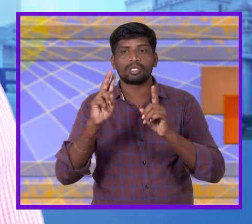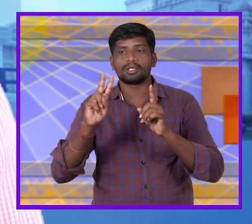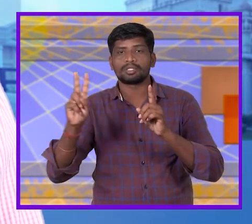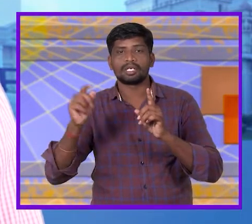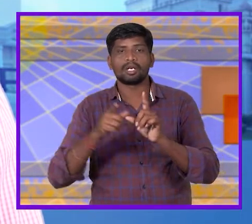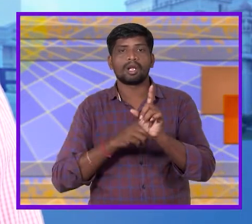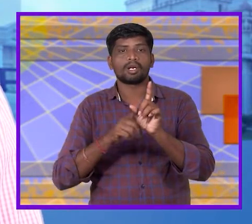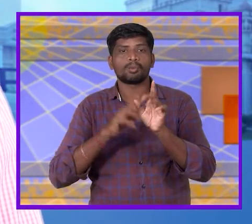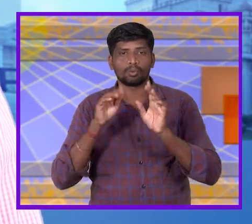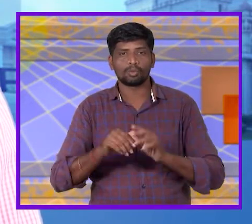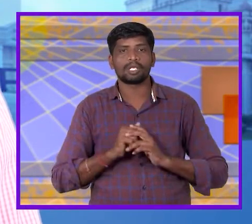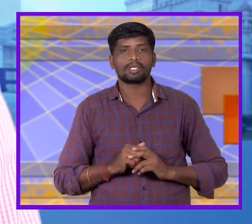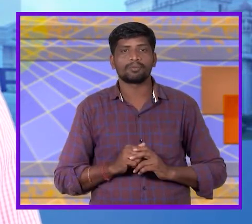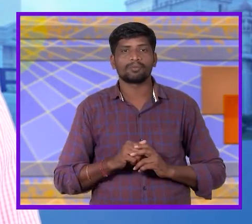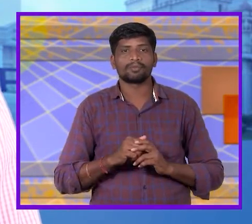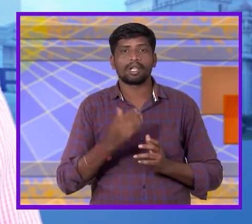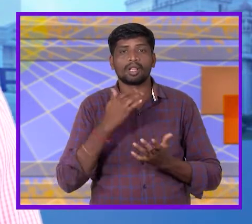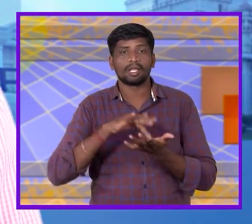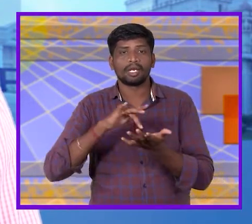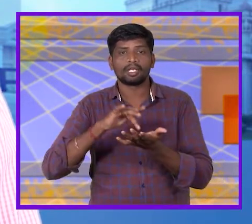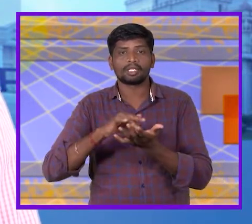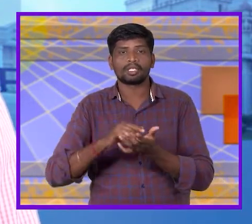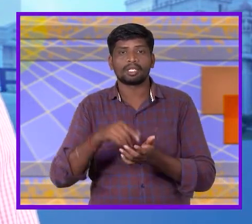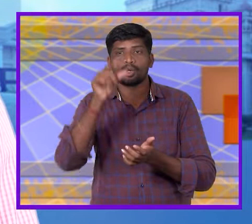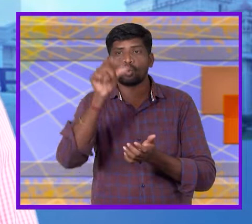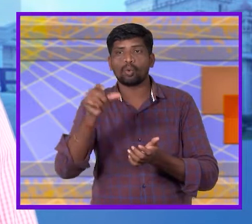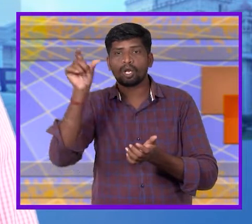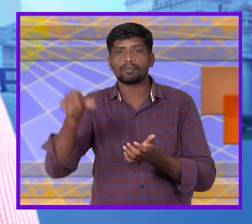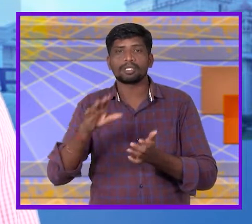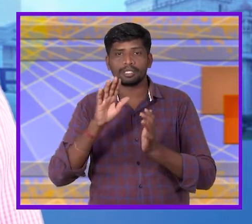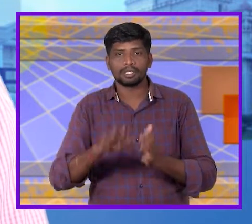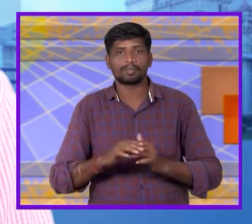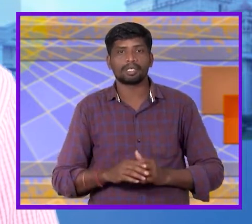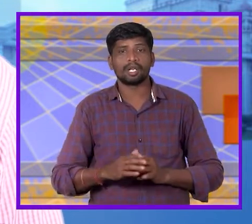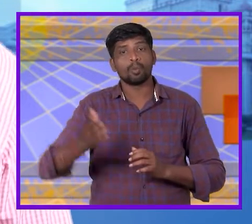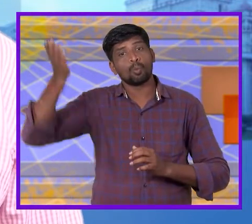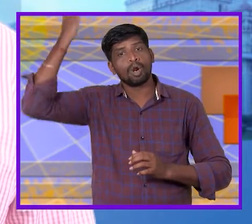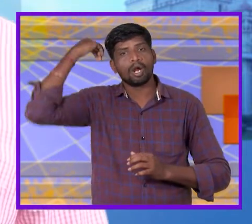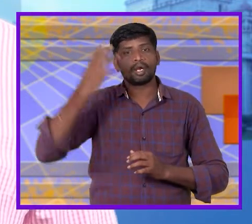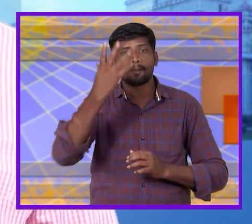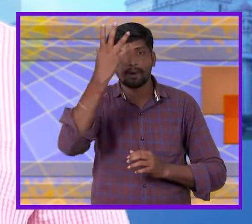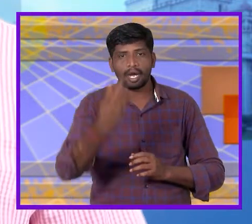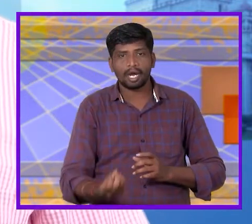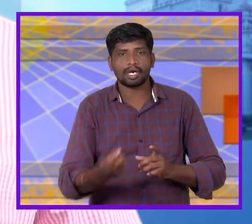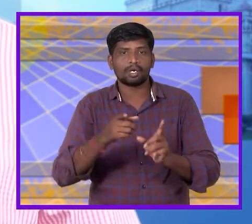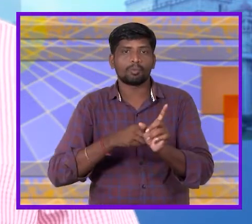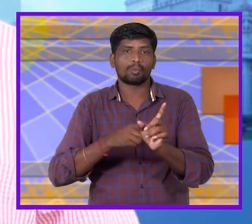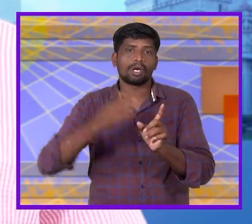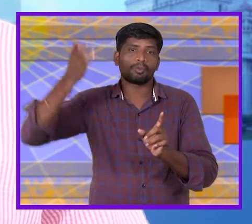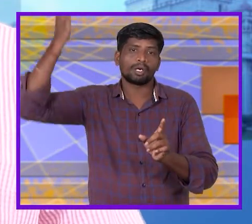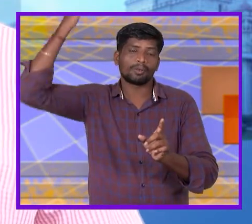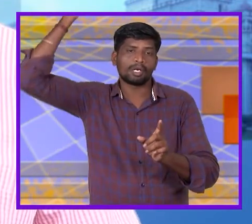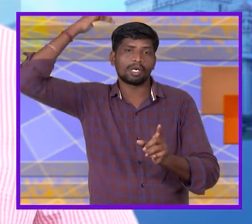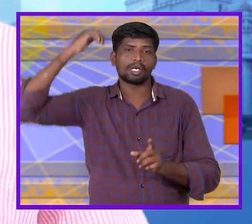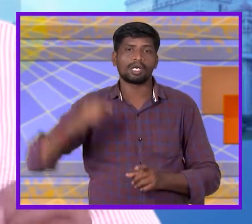1122 ஆண்டு முதல் இந்த தஞ்சை சரஸ்வதி மகால் நூலகம் செயல்படுகிறதுன்னு சொன்னால், அதுக்கு பல்லாயிரக்கணக்கான ஆண்டுகளுக்கு முன்பு நம்முடைய